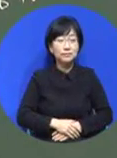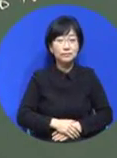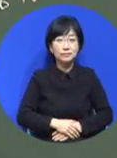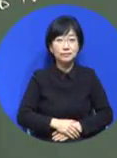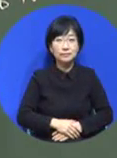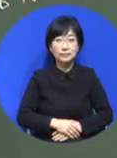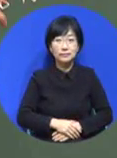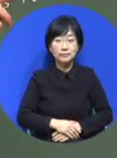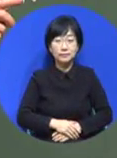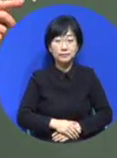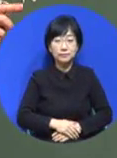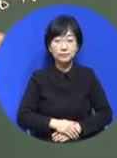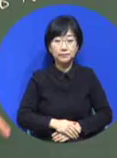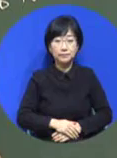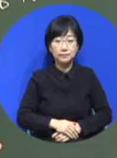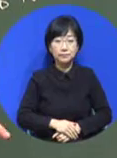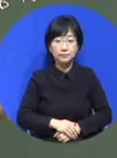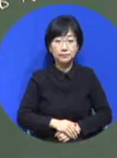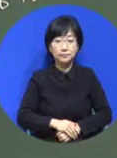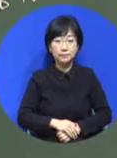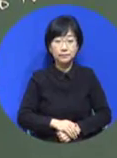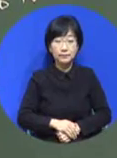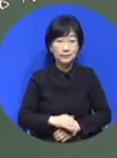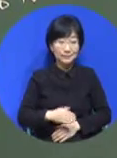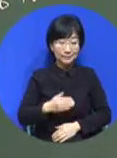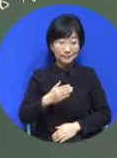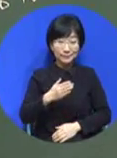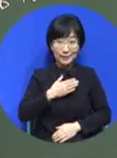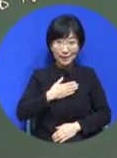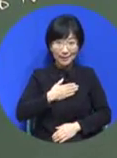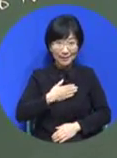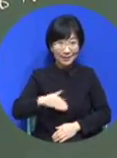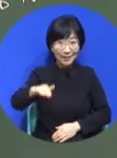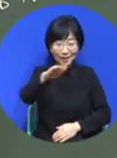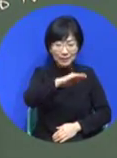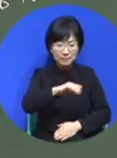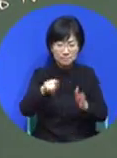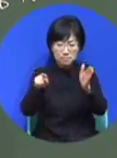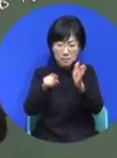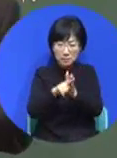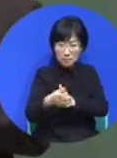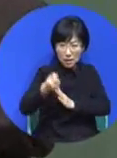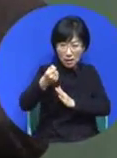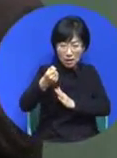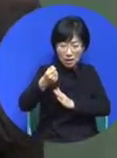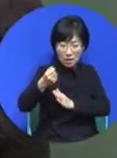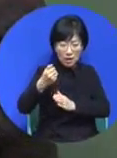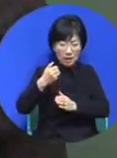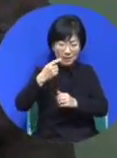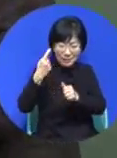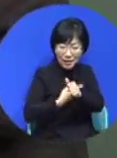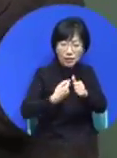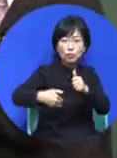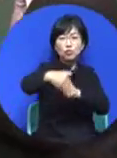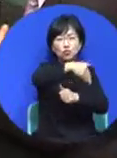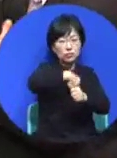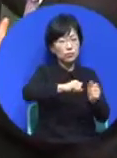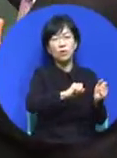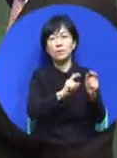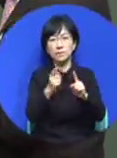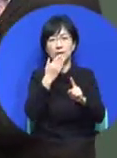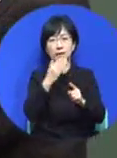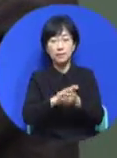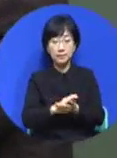믿음 가지고 있어도 주인은 살아요. Even if you yourself can have the correct faith, people around you will also live. 여러분만